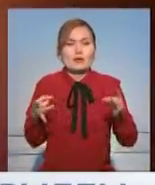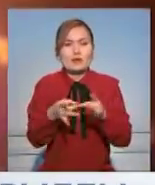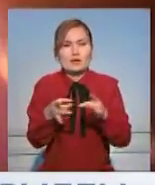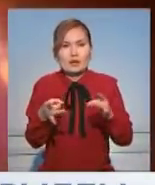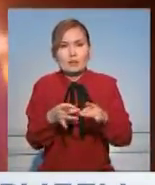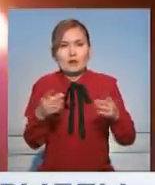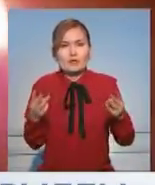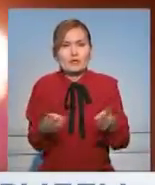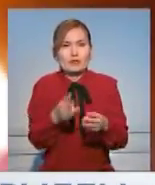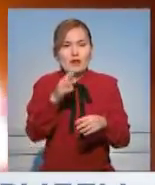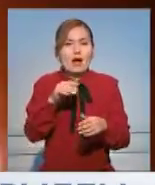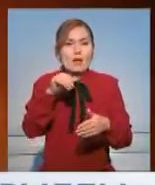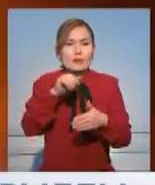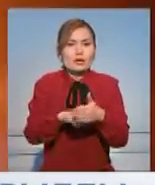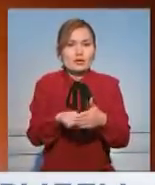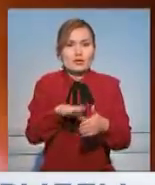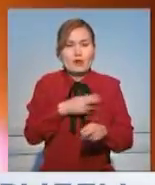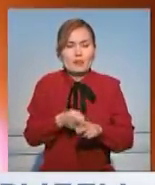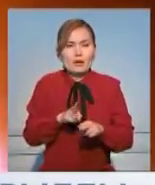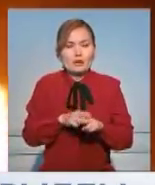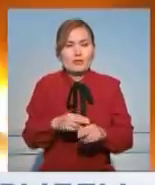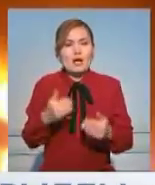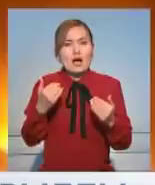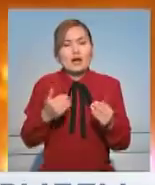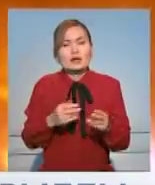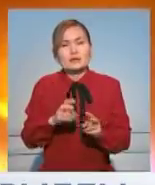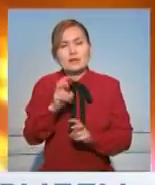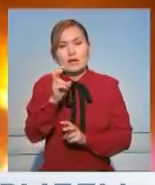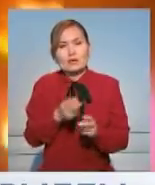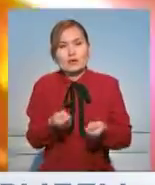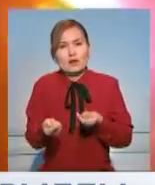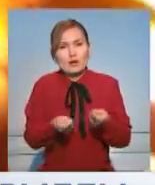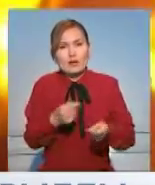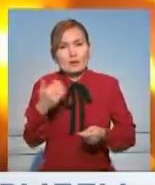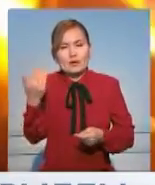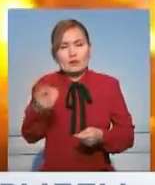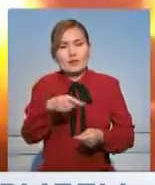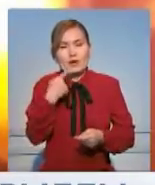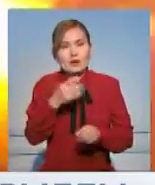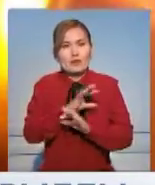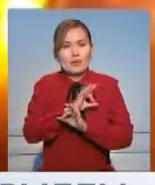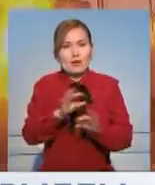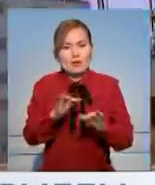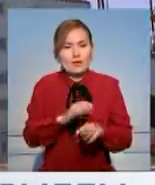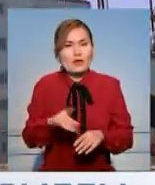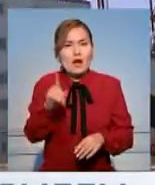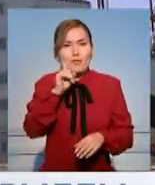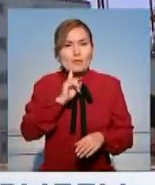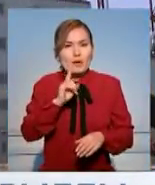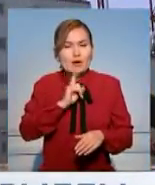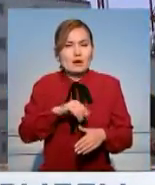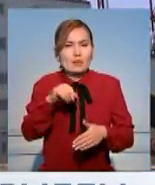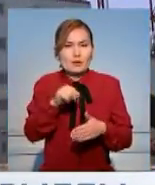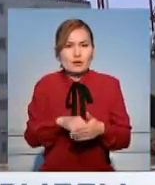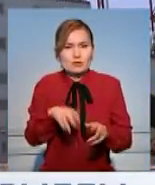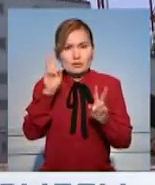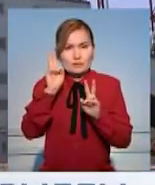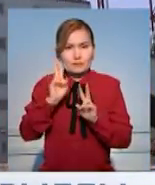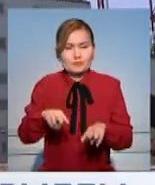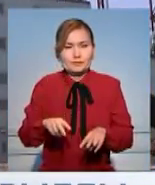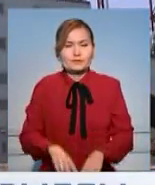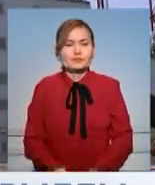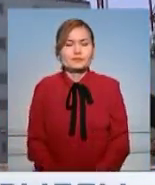пайда болған. Ал Көкше цемент мекемесінің басшылығы оқыс оқиғаға байланысты қандай да бір ақпарат беруден бас тартып